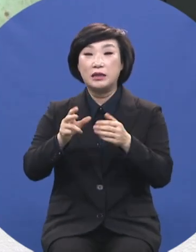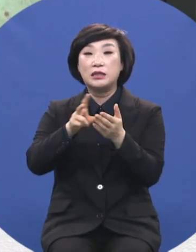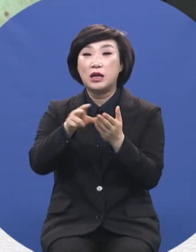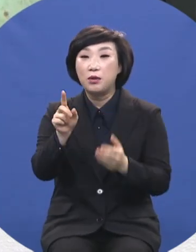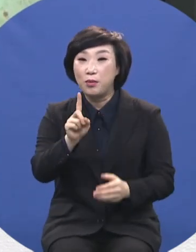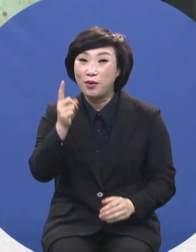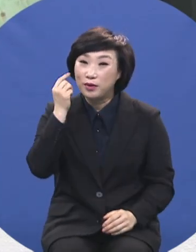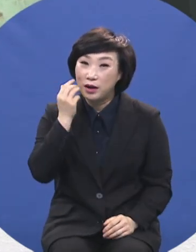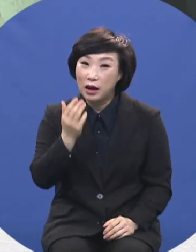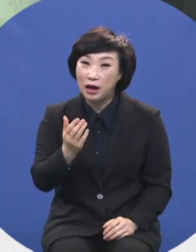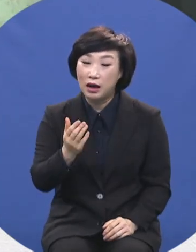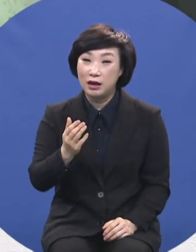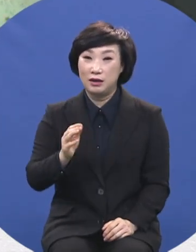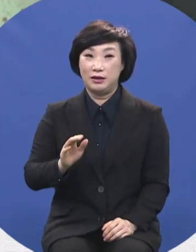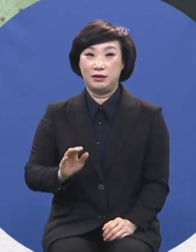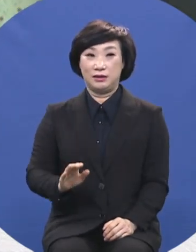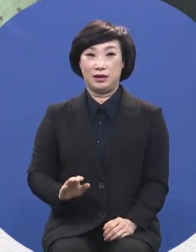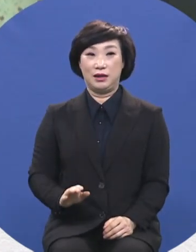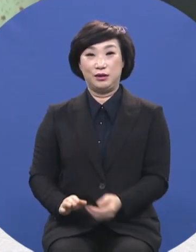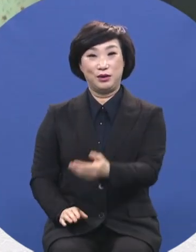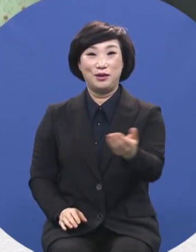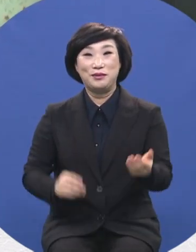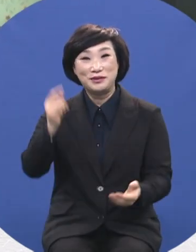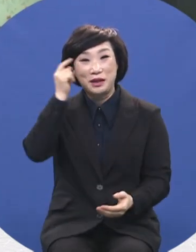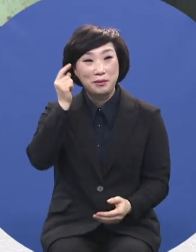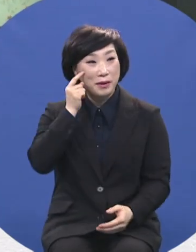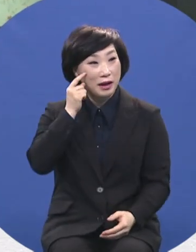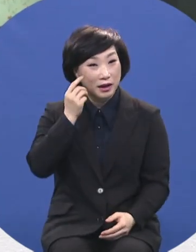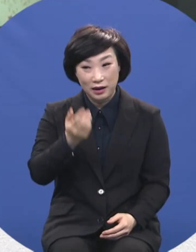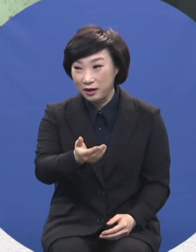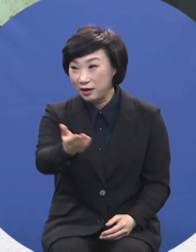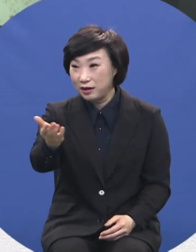재료는 무엇인가? 한번 생각해 봤어요.